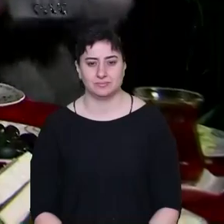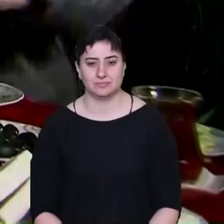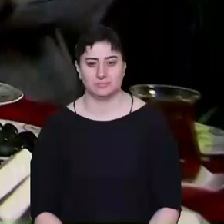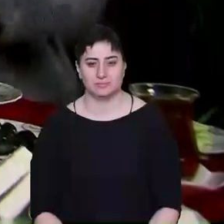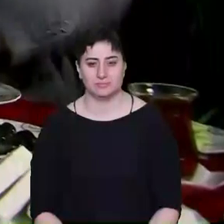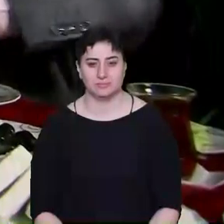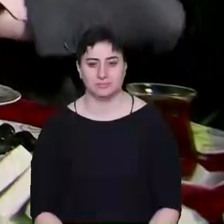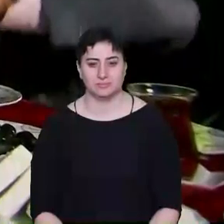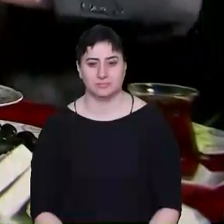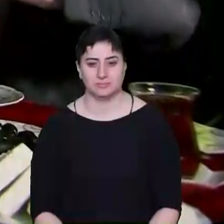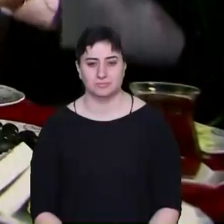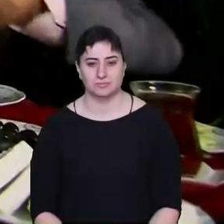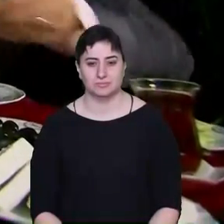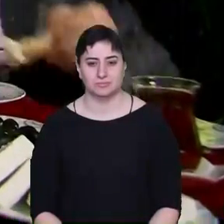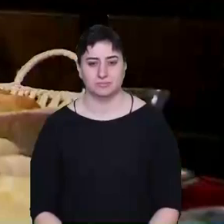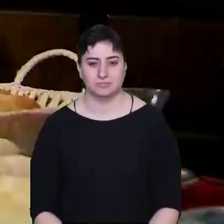Timuçin'e.